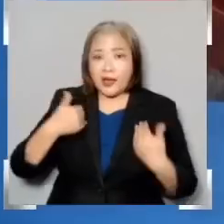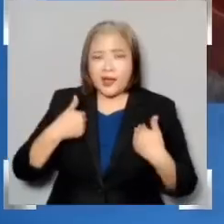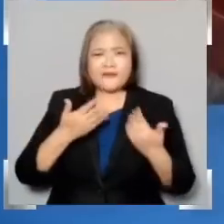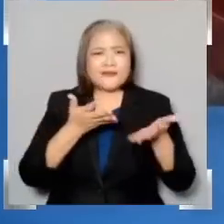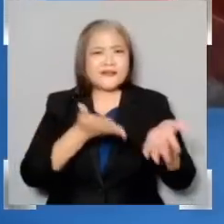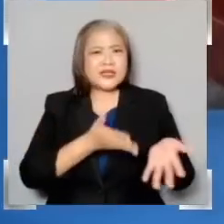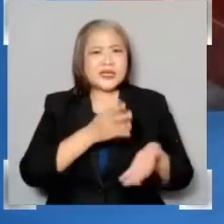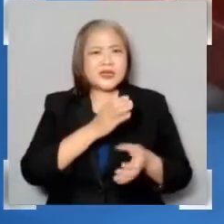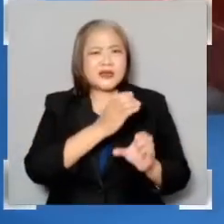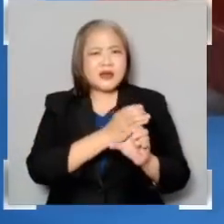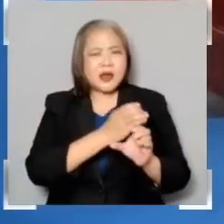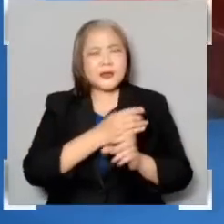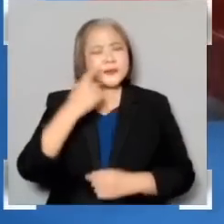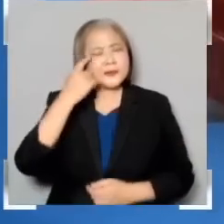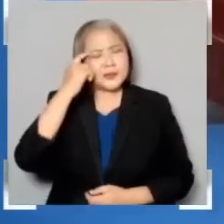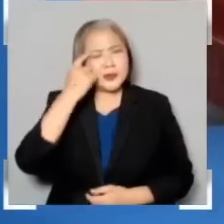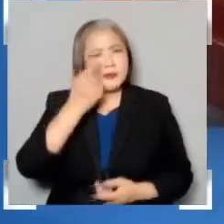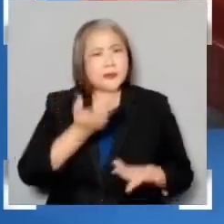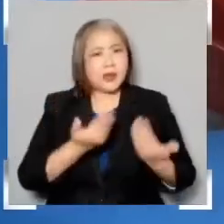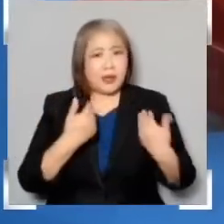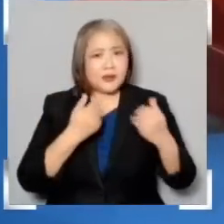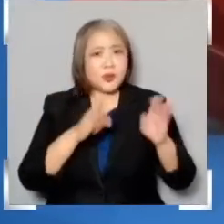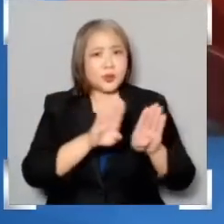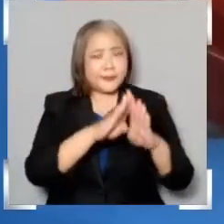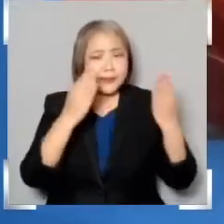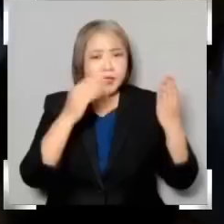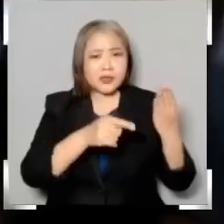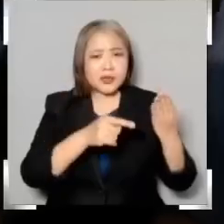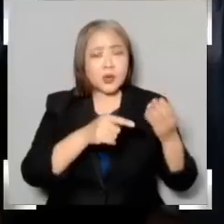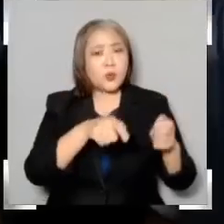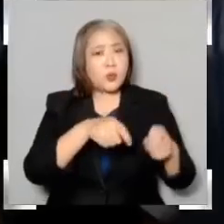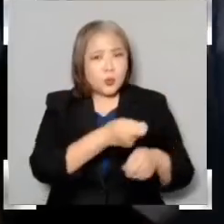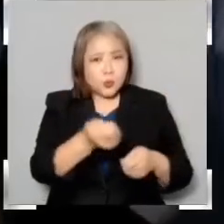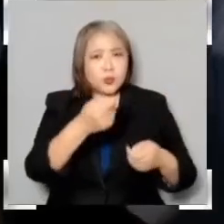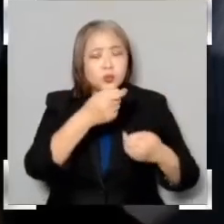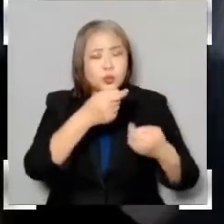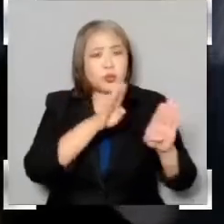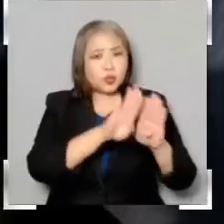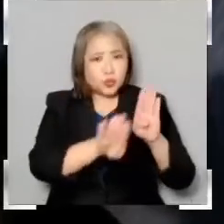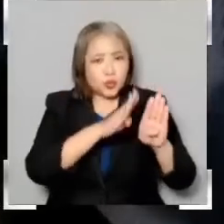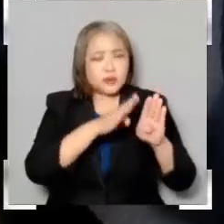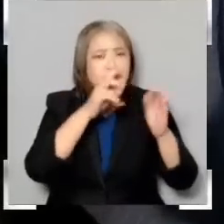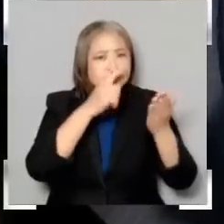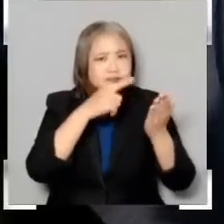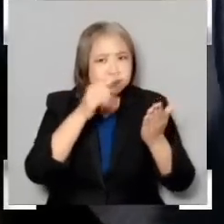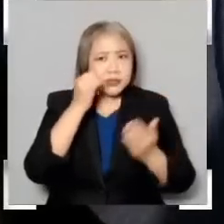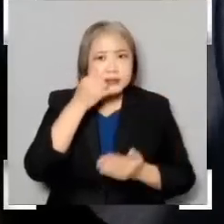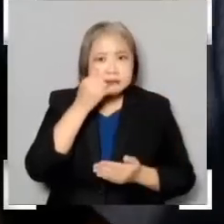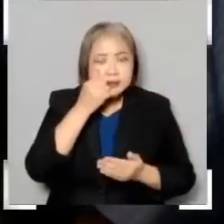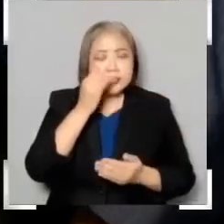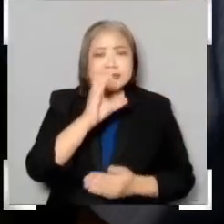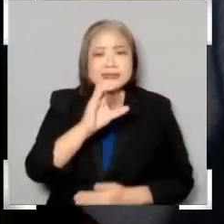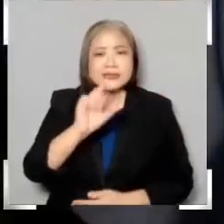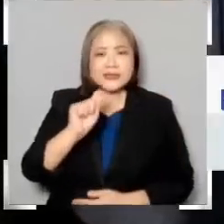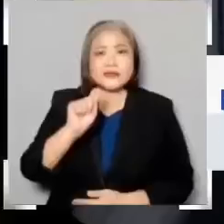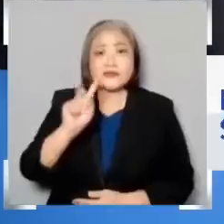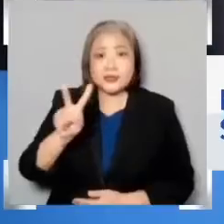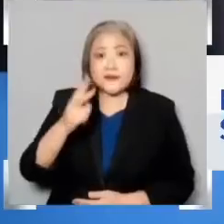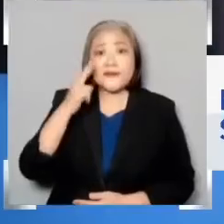namin, bukas yung mga ano niya, yung pintuan niya. Then nag-review kami ng CCTV, tumatakbo yung